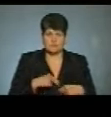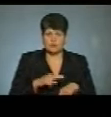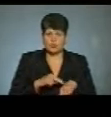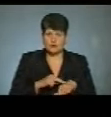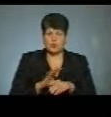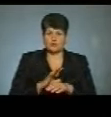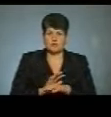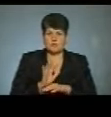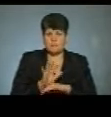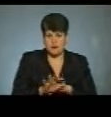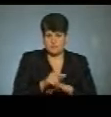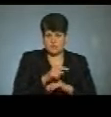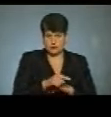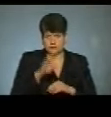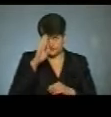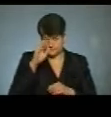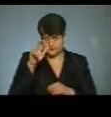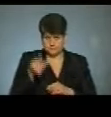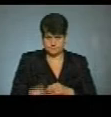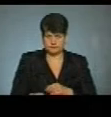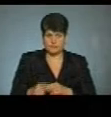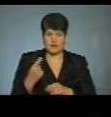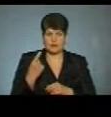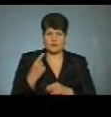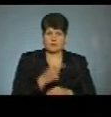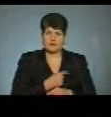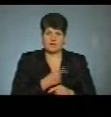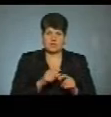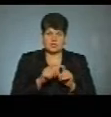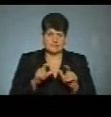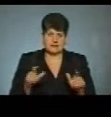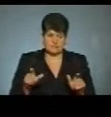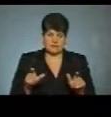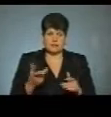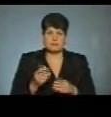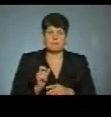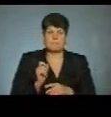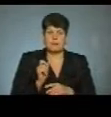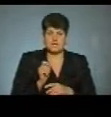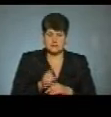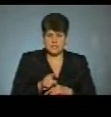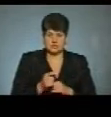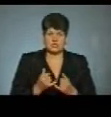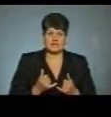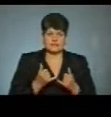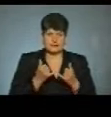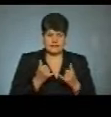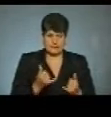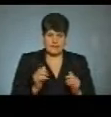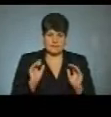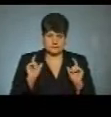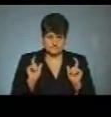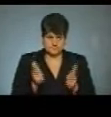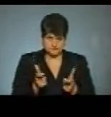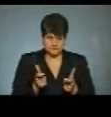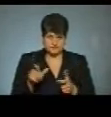було направлено даного громадянина в один із медичних закладів, який призначений суто для таких громадян,